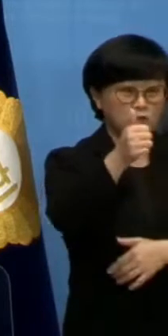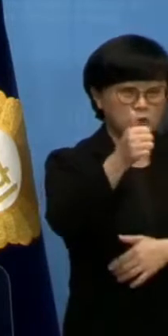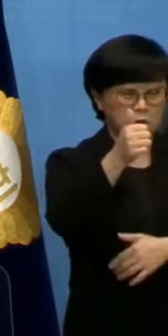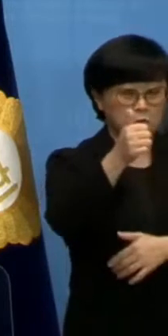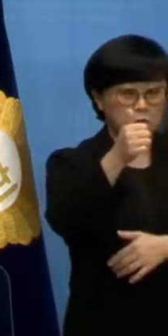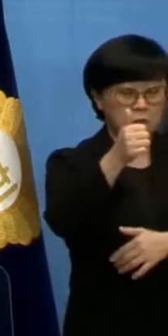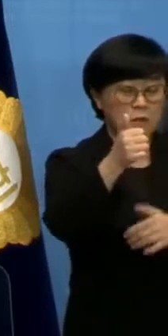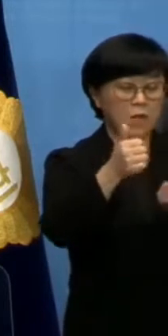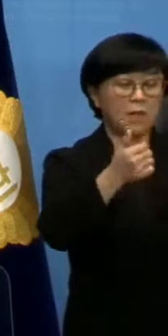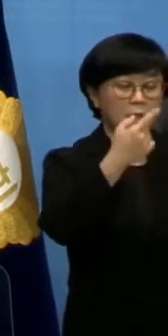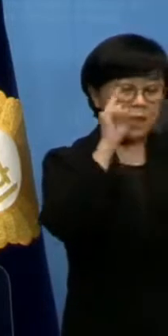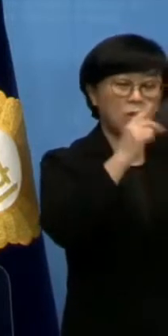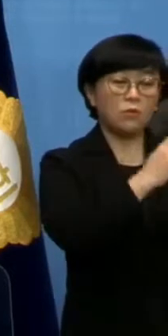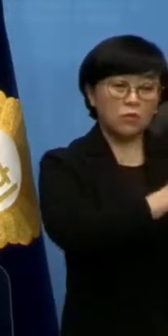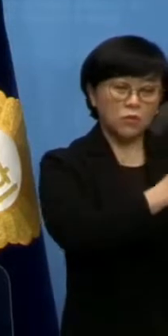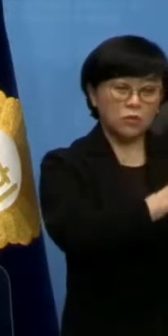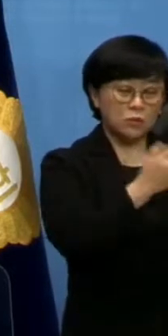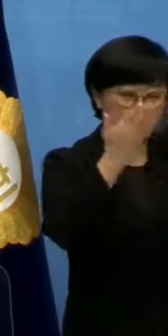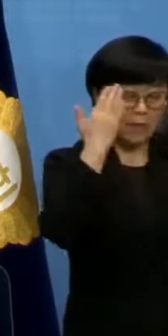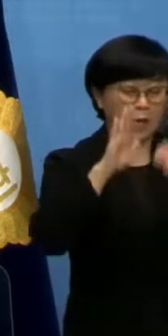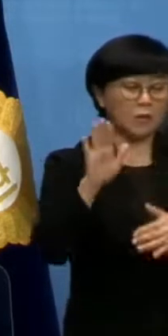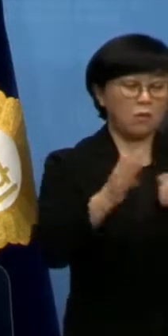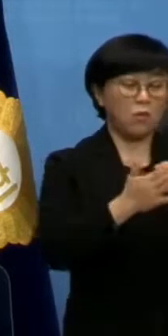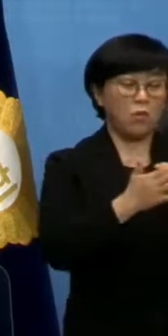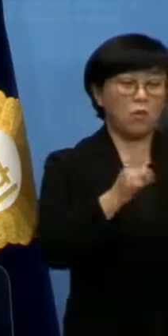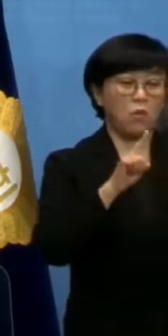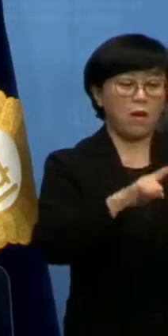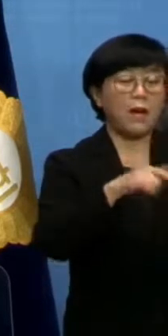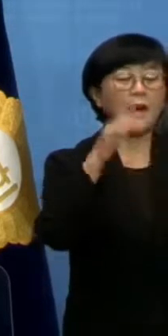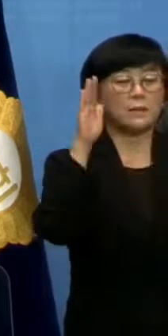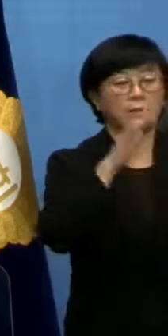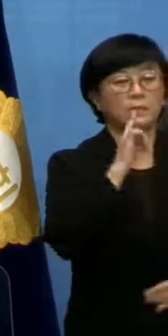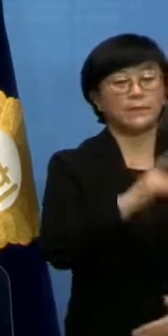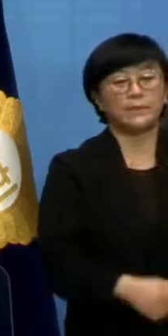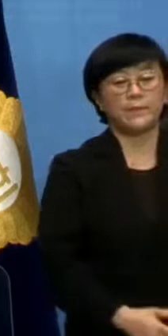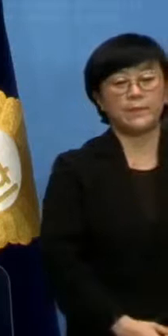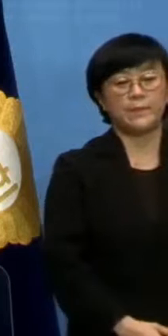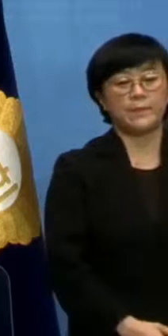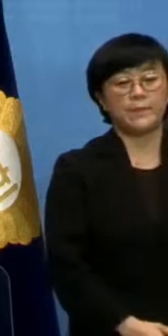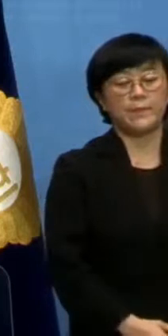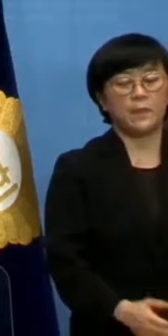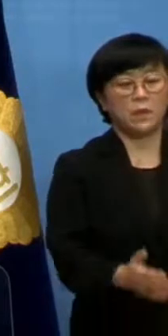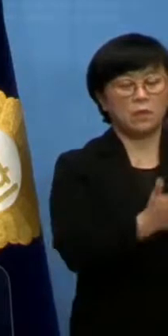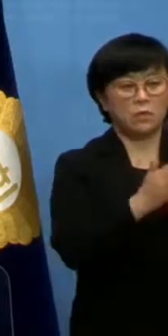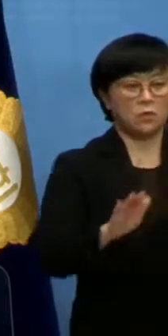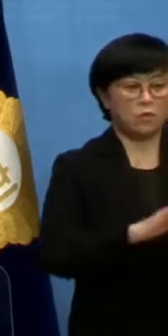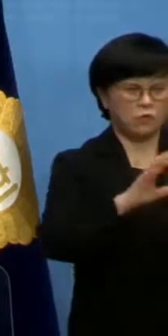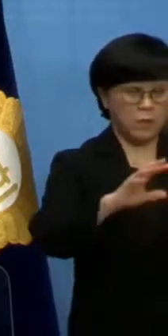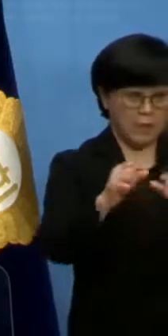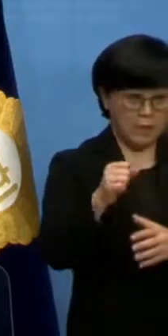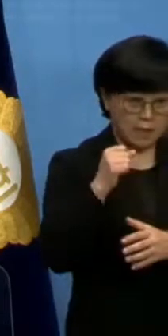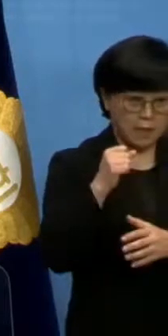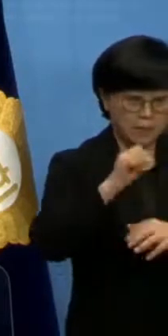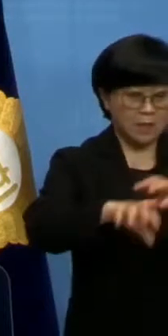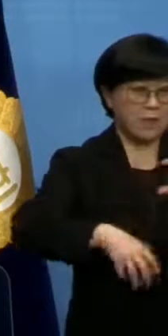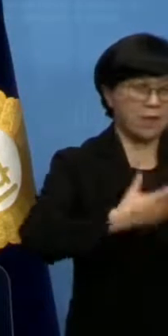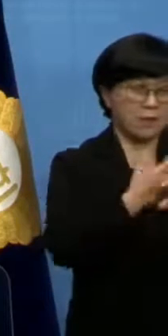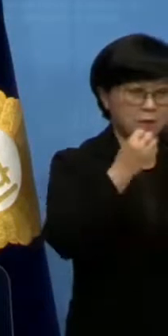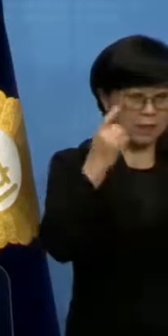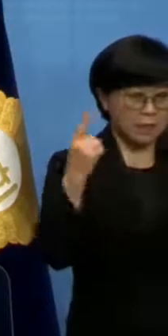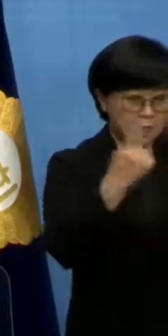대학이나 교수가 아닙니다. 대학의 주인은 학생입니다. 이에 우리 국민의힘 개혁